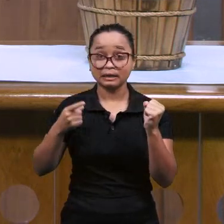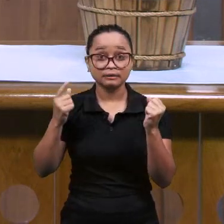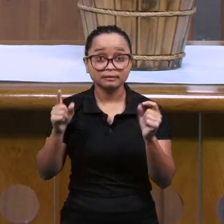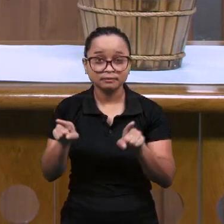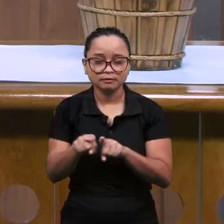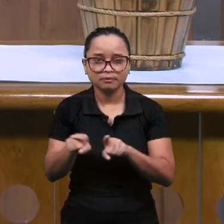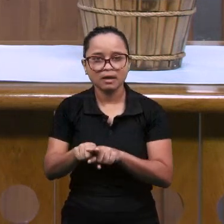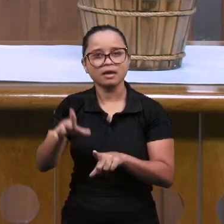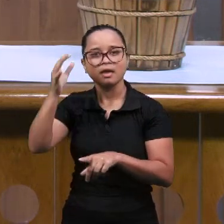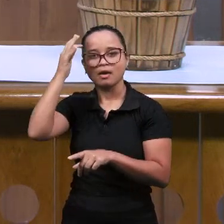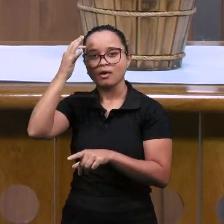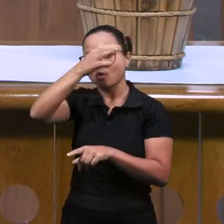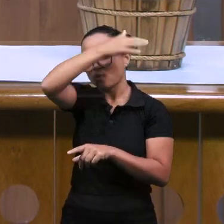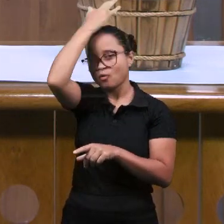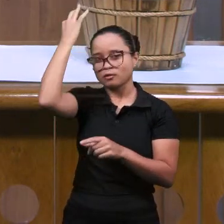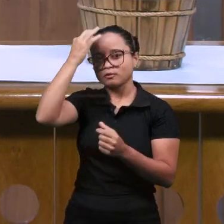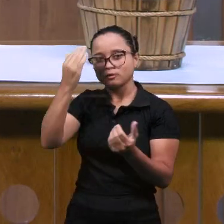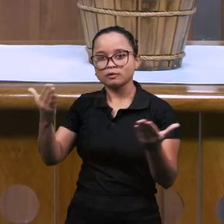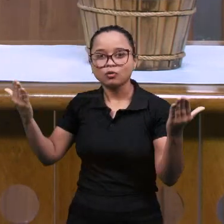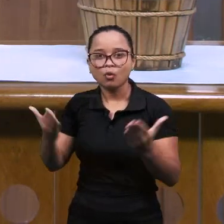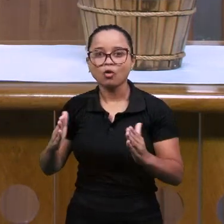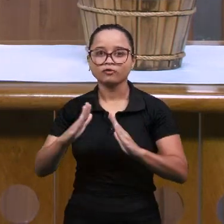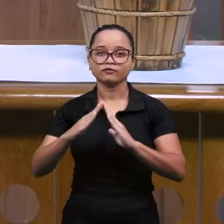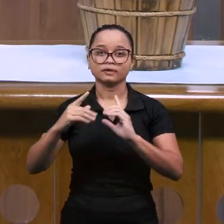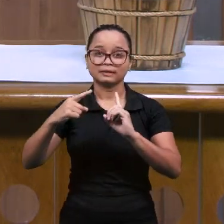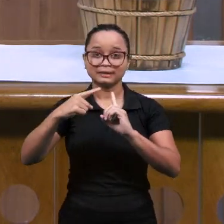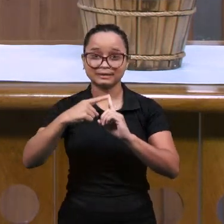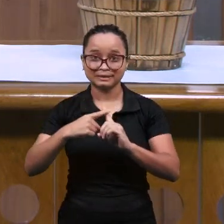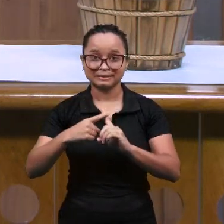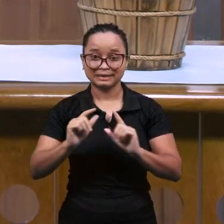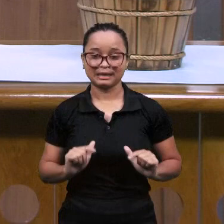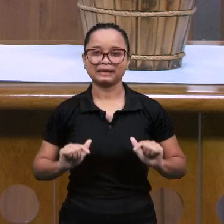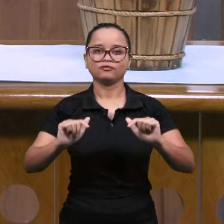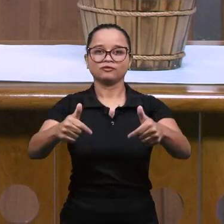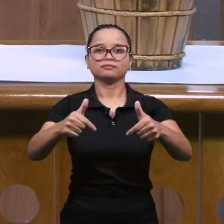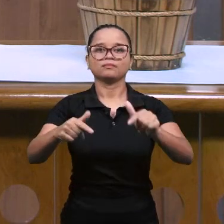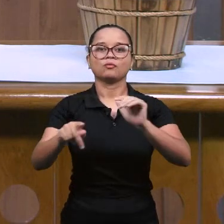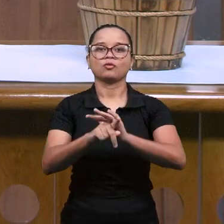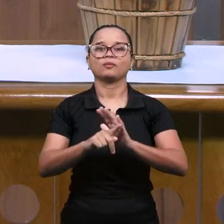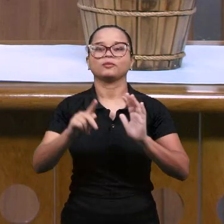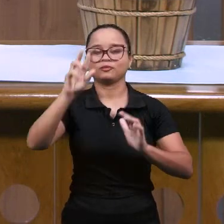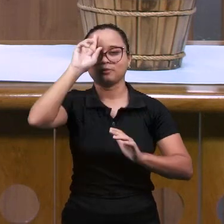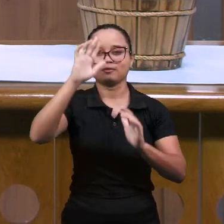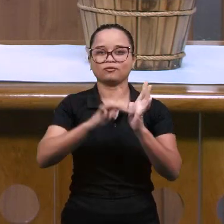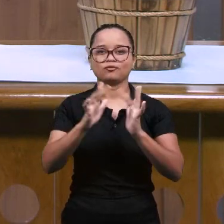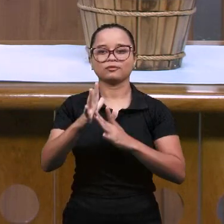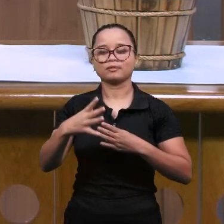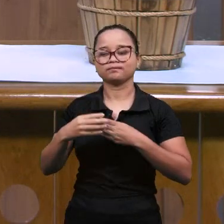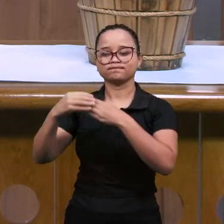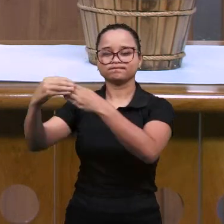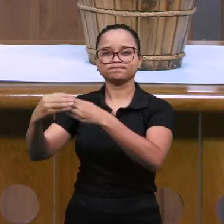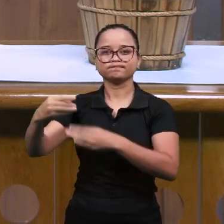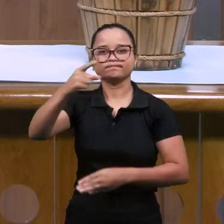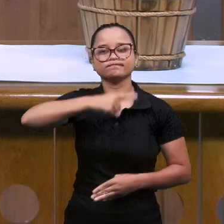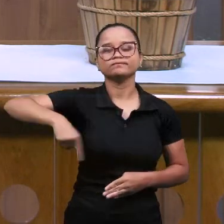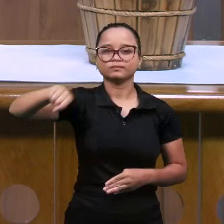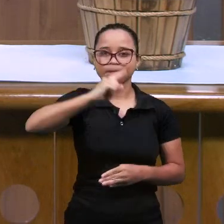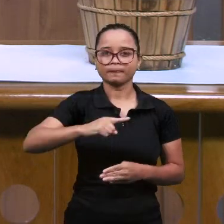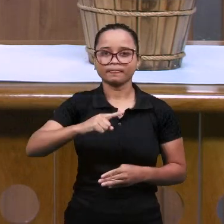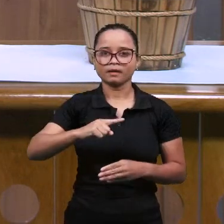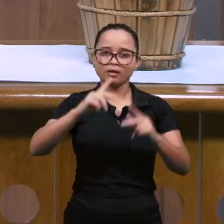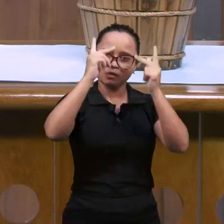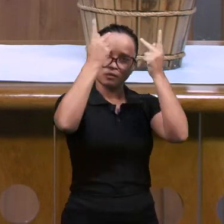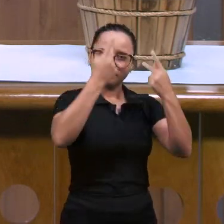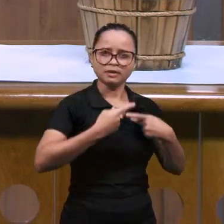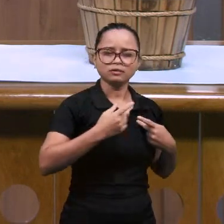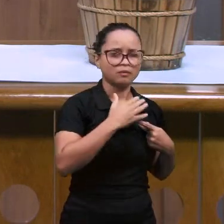qu'aujourd'hui, il est dans son Église, l'Église de Christ. C'est celui qui va nous conduire. L'homme va passer. Beaucoup sont